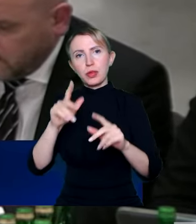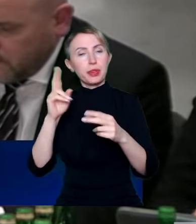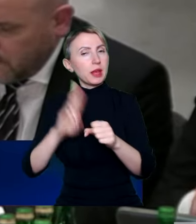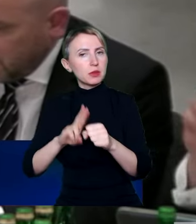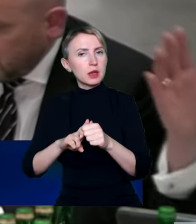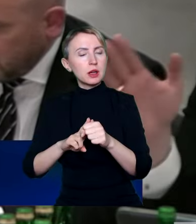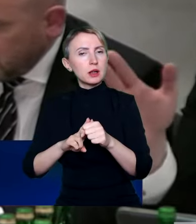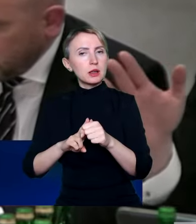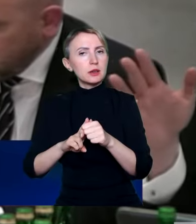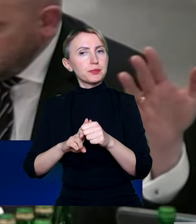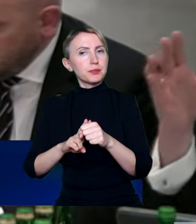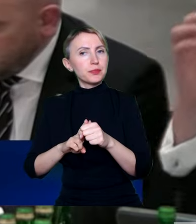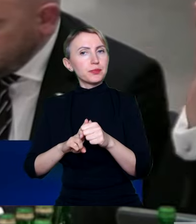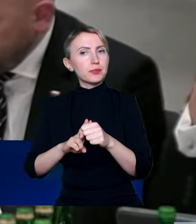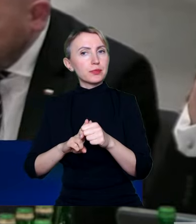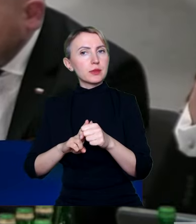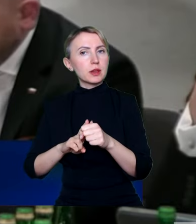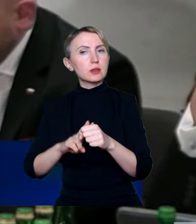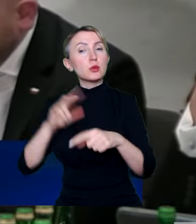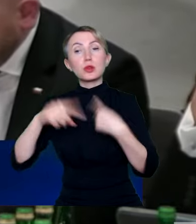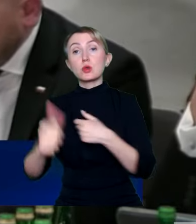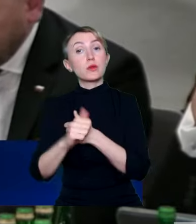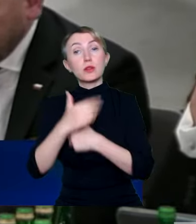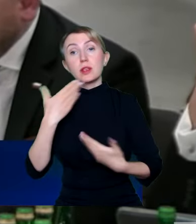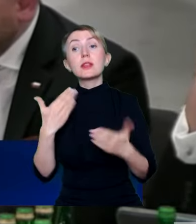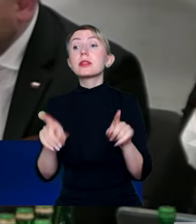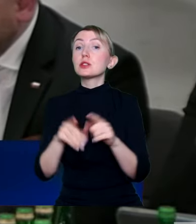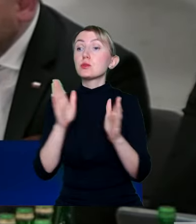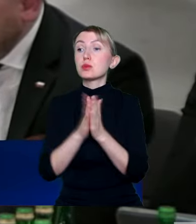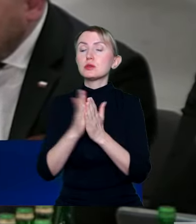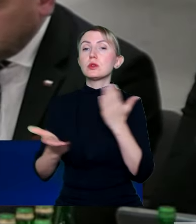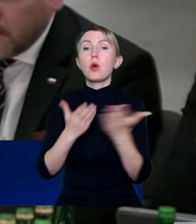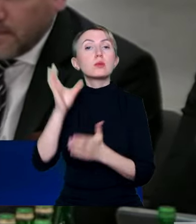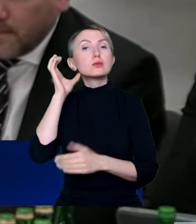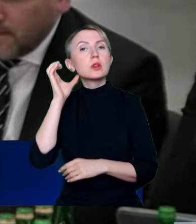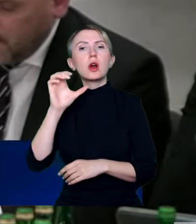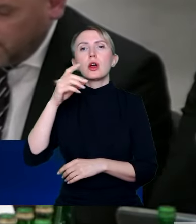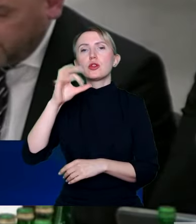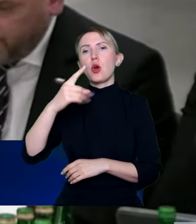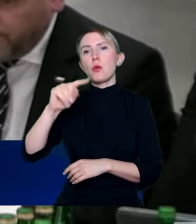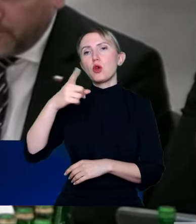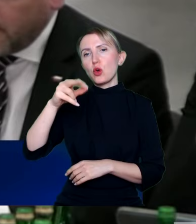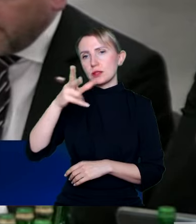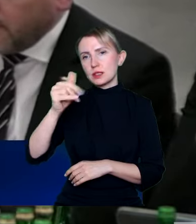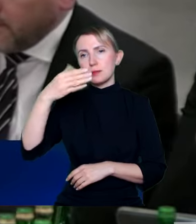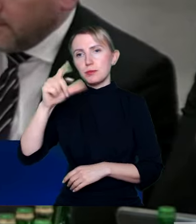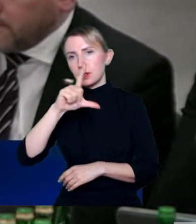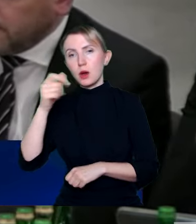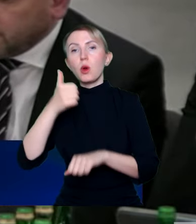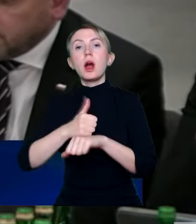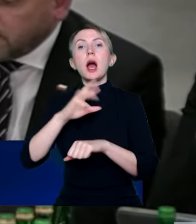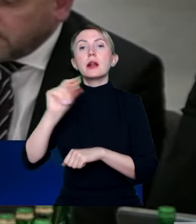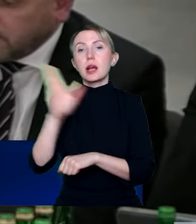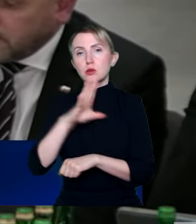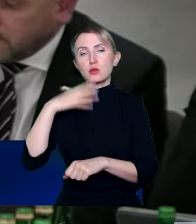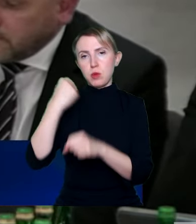wiadomo, prekluzji dowodowej. Tak samo wnosimy o przesłuchanie pana Michała Domorockiego, który był zatrudniony w ratuszu, a miał pośredniczy czy